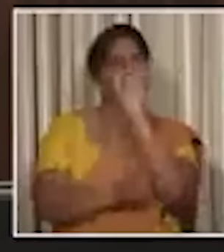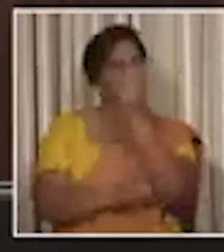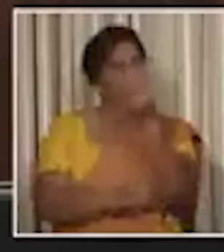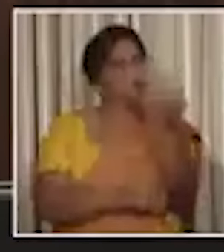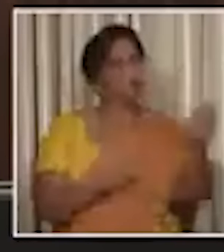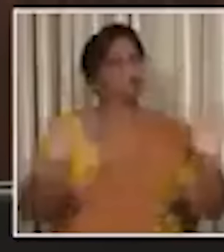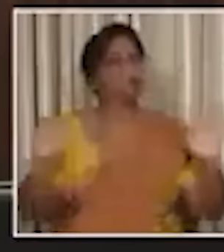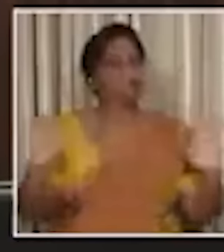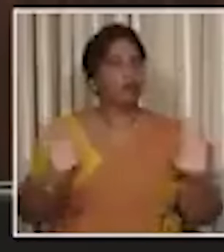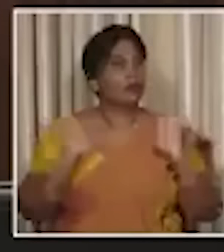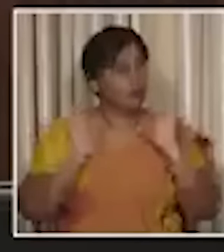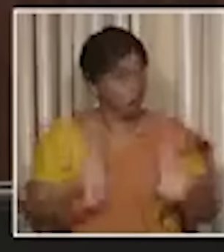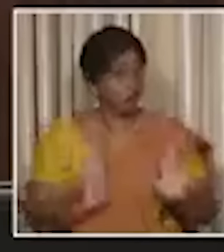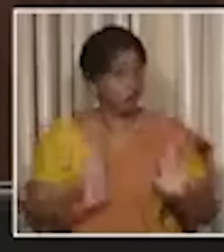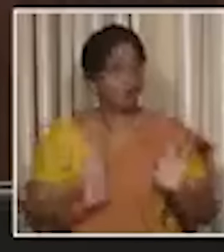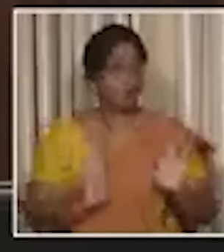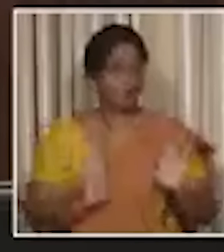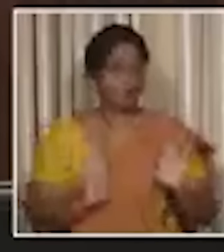ஹெபை